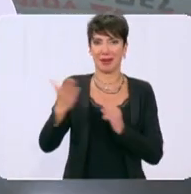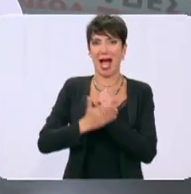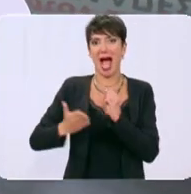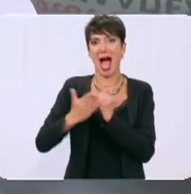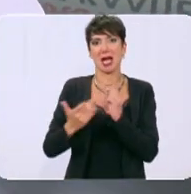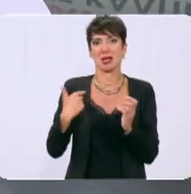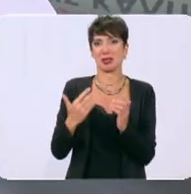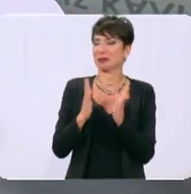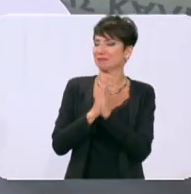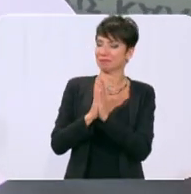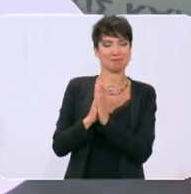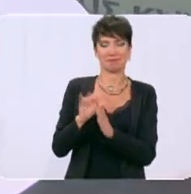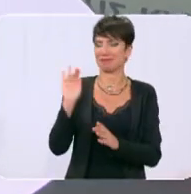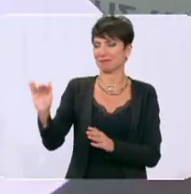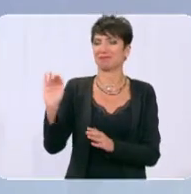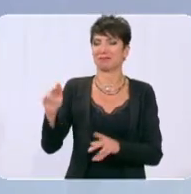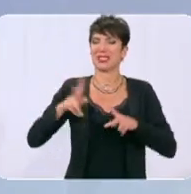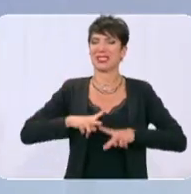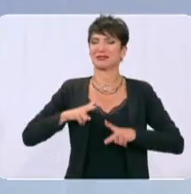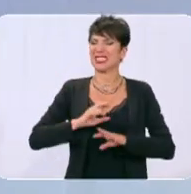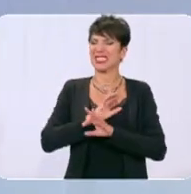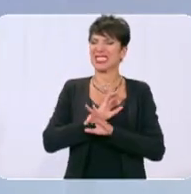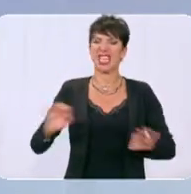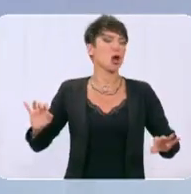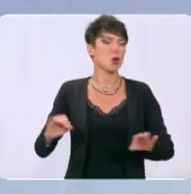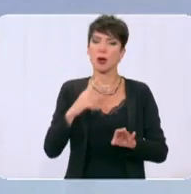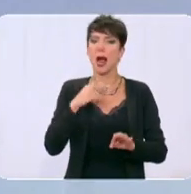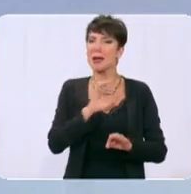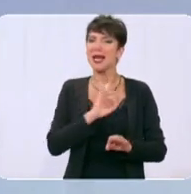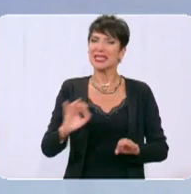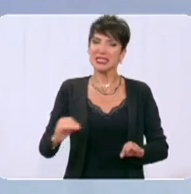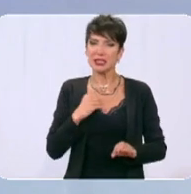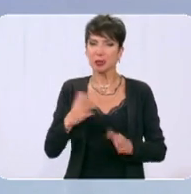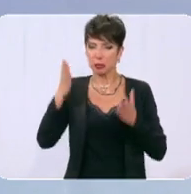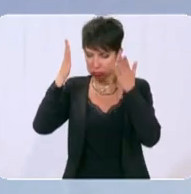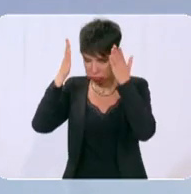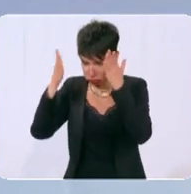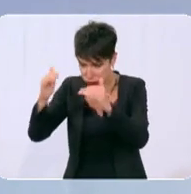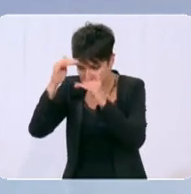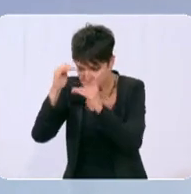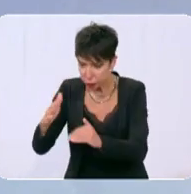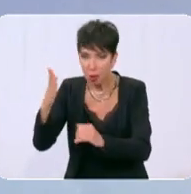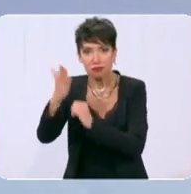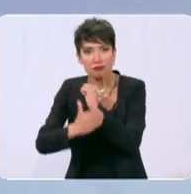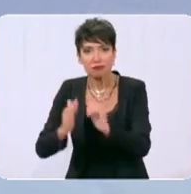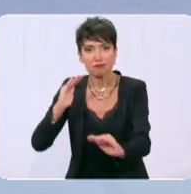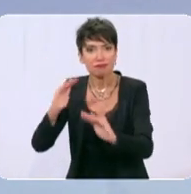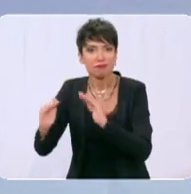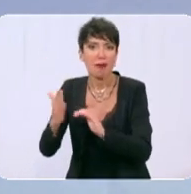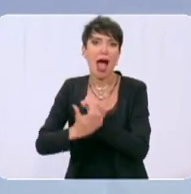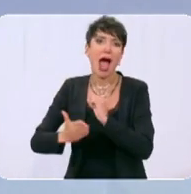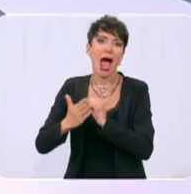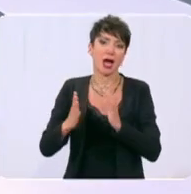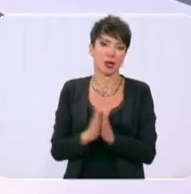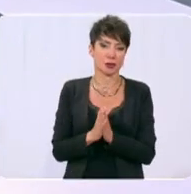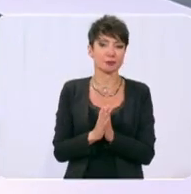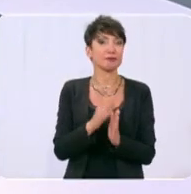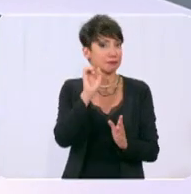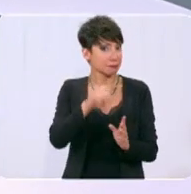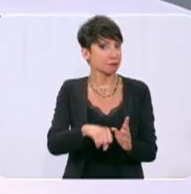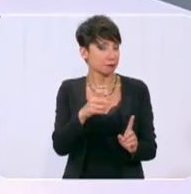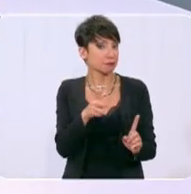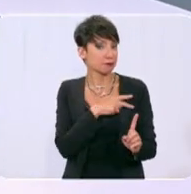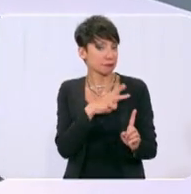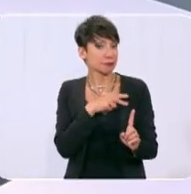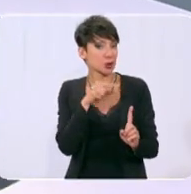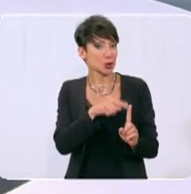θέλω να πιστεύω ότι η επόμενη των εκλογών, όποια και είναι κυβέρνηση, θα σκύψει με πολύ ενδιαφέρον και φροντίδα στον αγροτικό τομέα. Καλά κάνετε και τα λέτε και το μήνυμα ξεκάθαρο